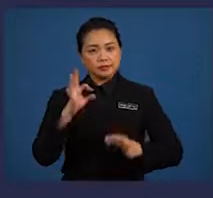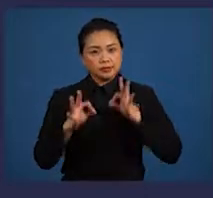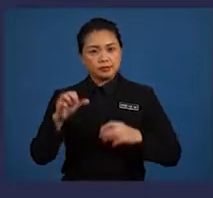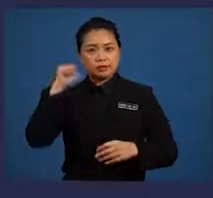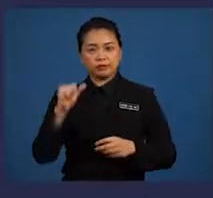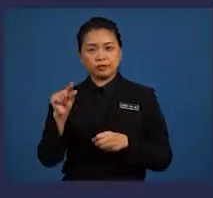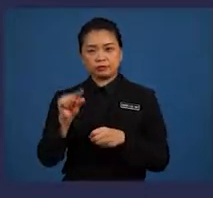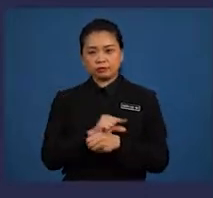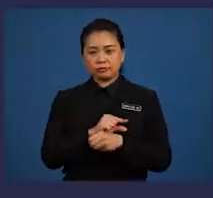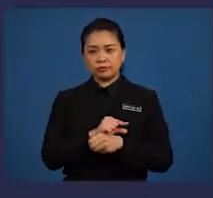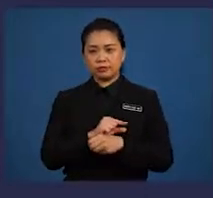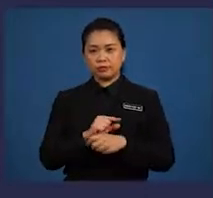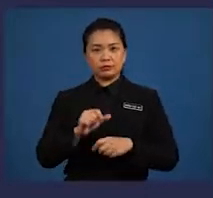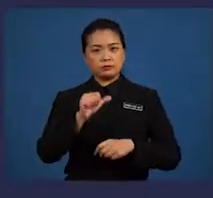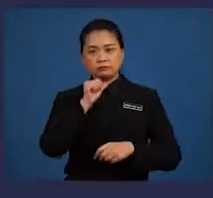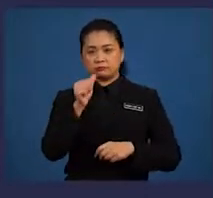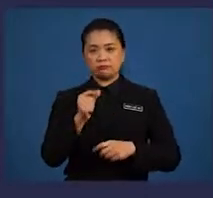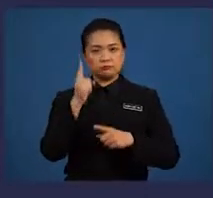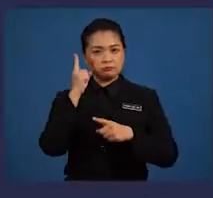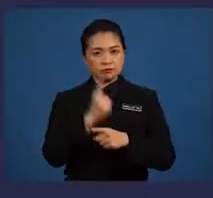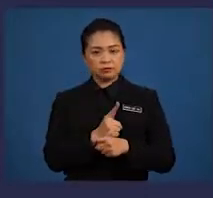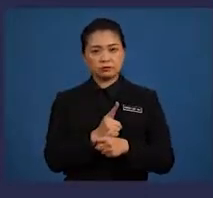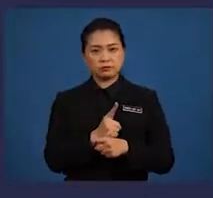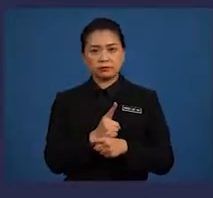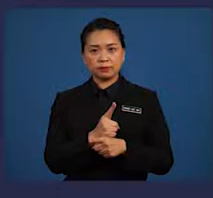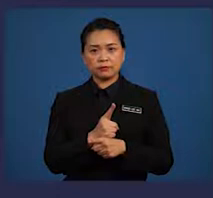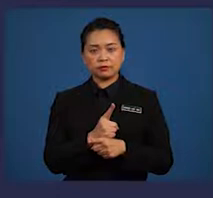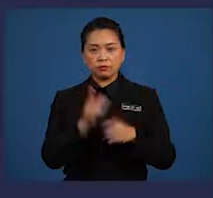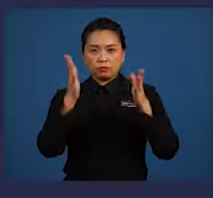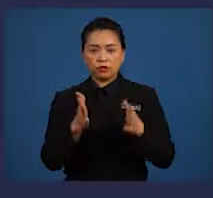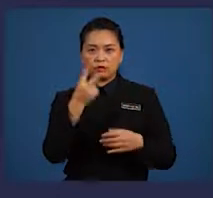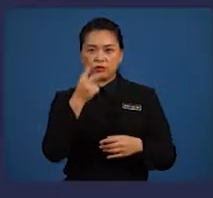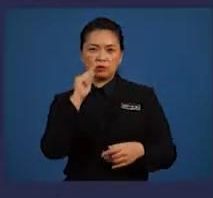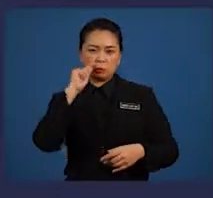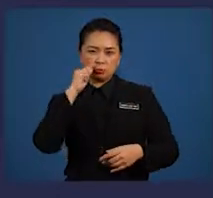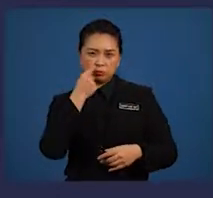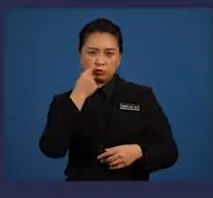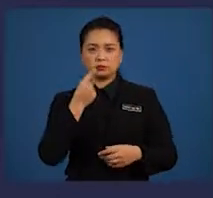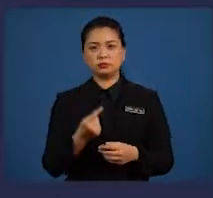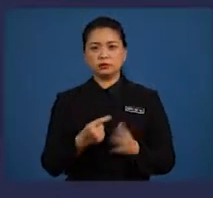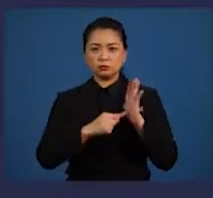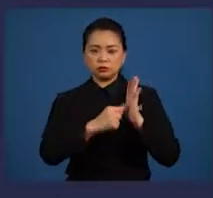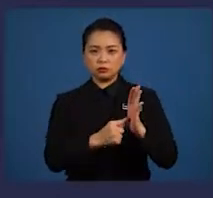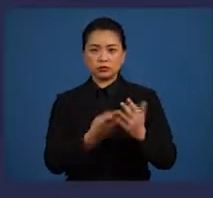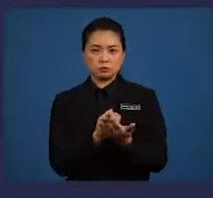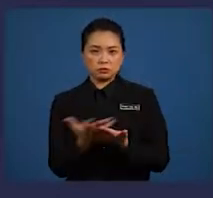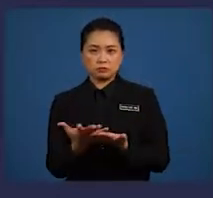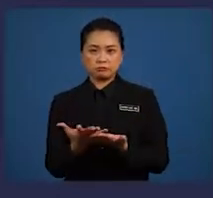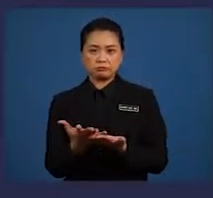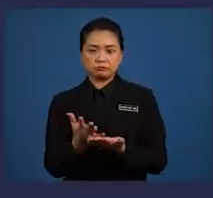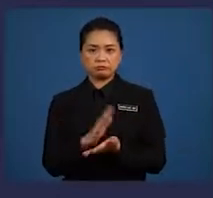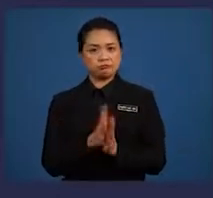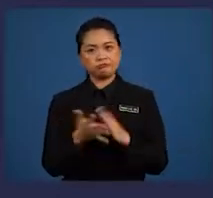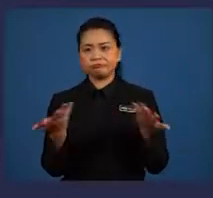yang digunakan tidak menepati kriteria khalayak akan menjadi jemu persembahan mati media menjadi hamba